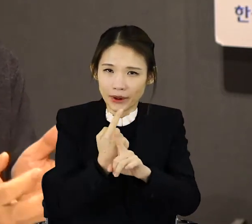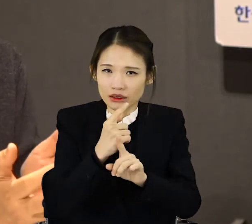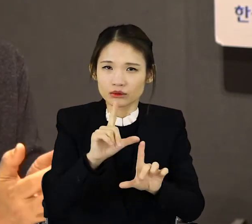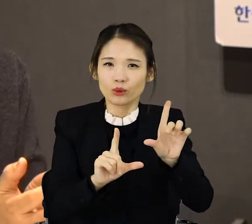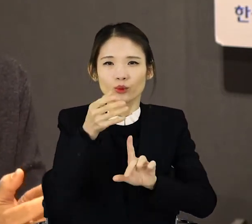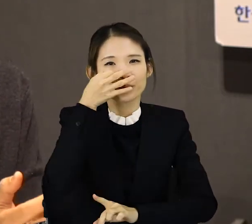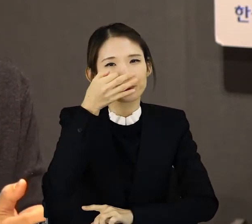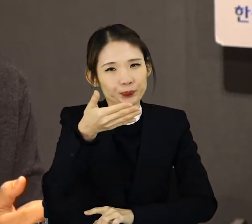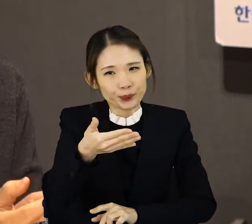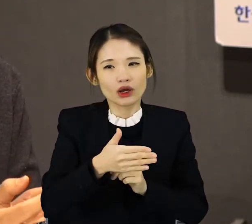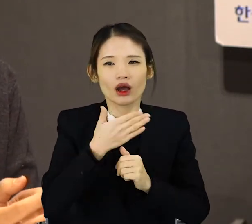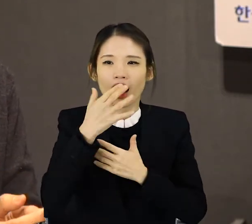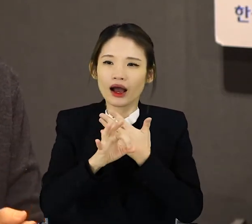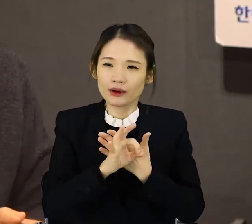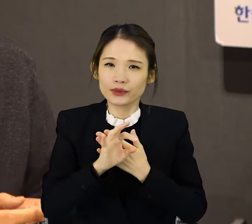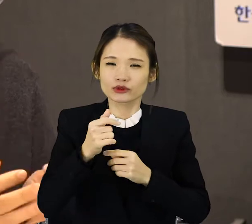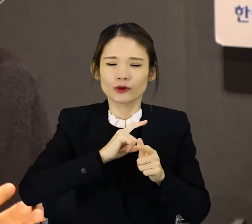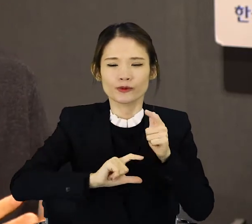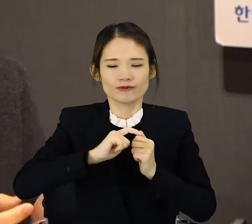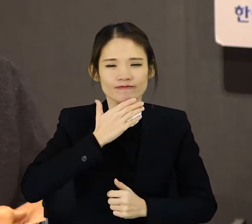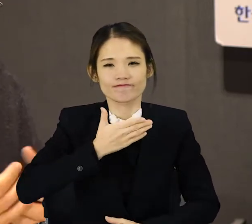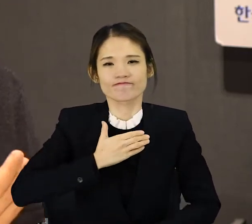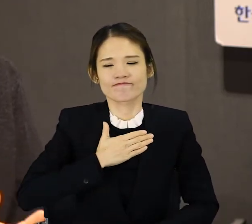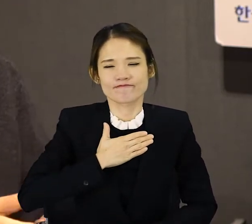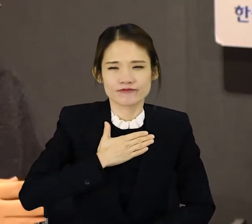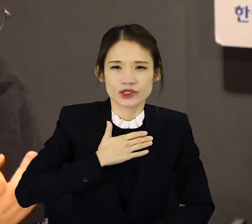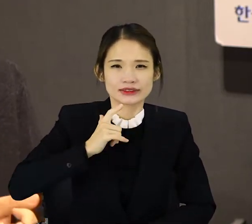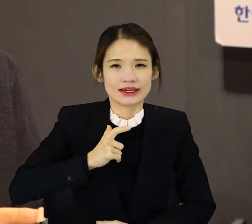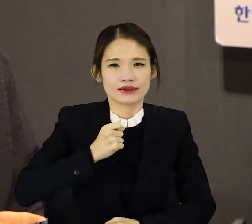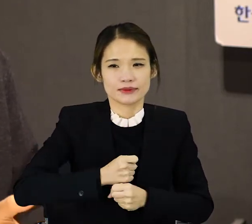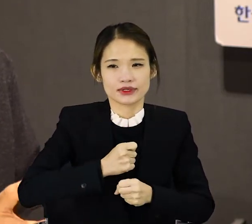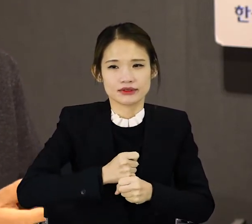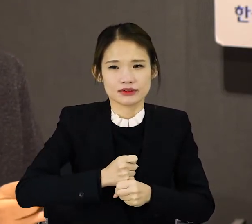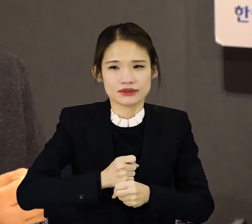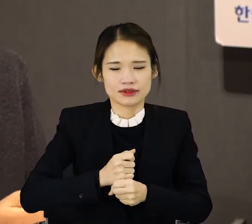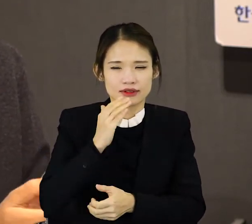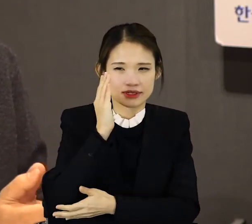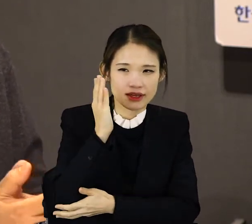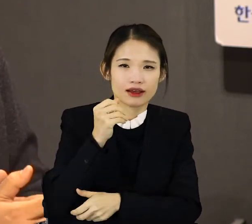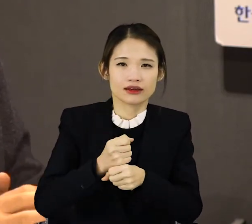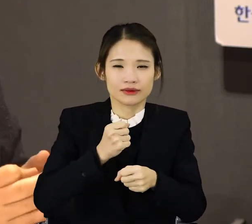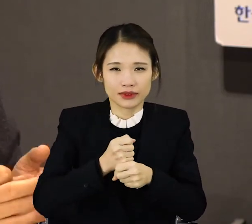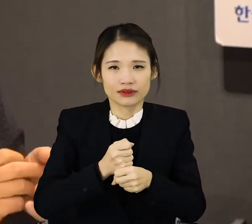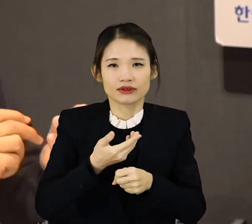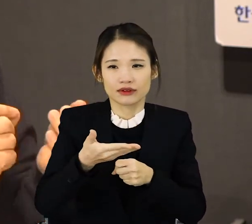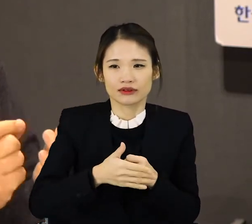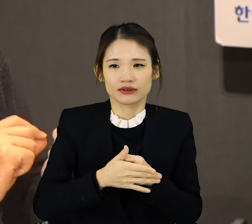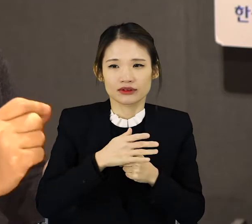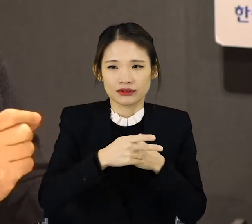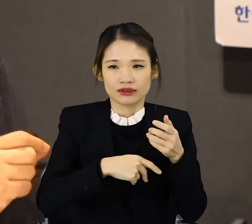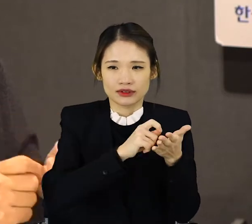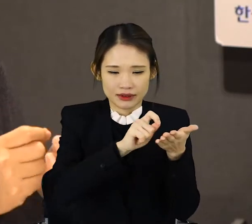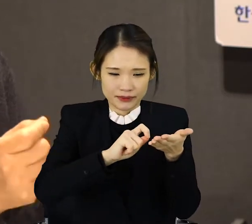이거를 보여주는데 그럼 기왕이면은 좀 더 감동적으로 세게 독한 사연으로 이렇게 한번 해서 그러면 이제 막